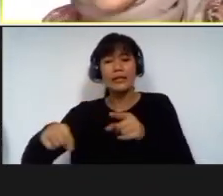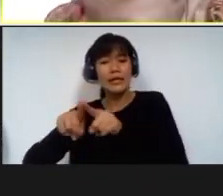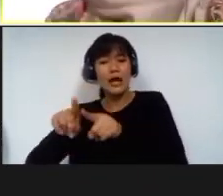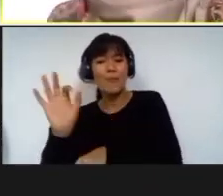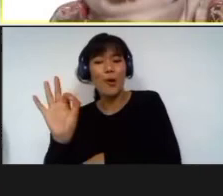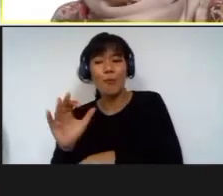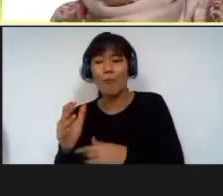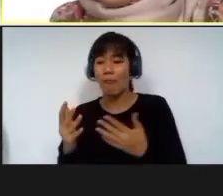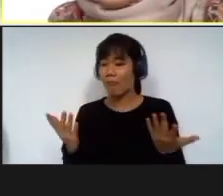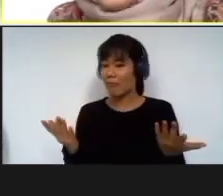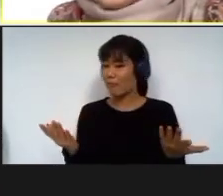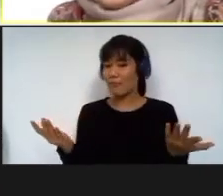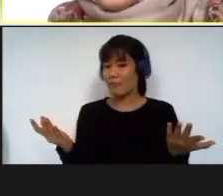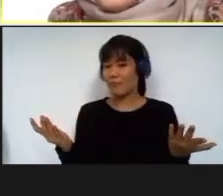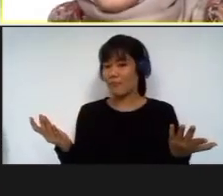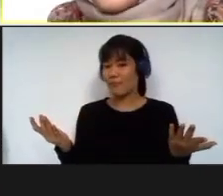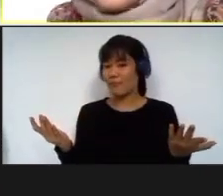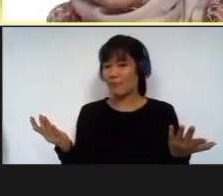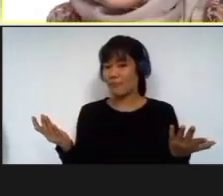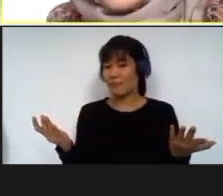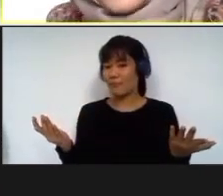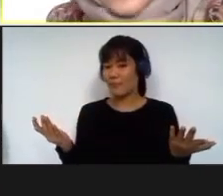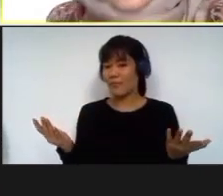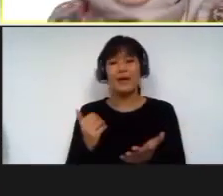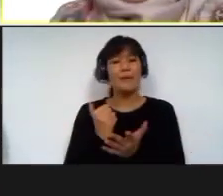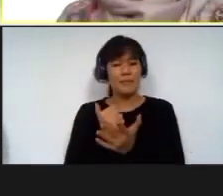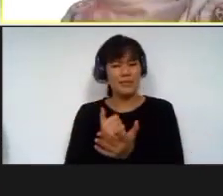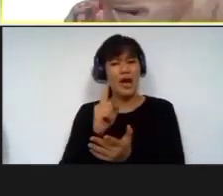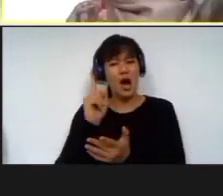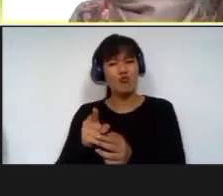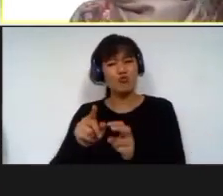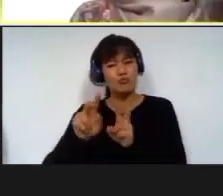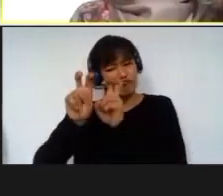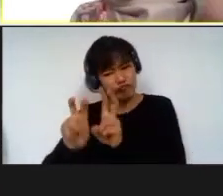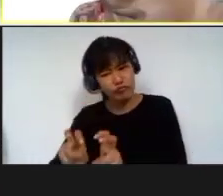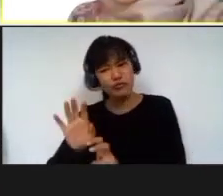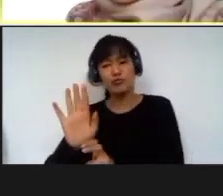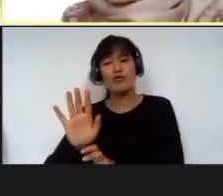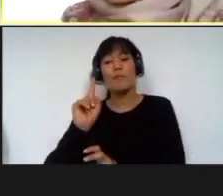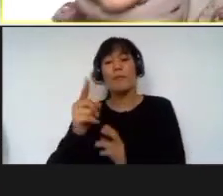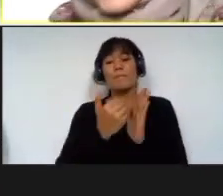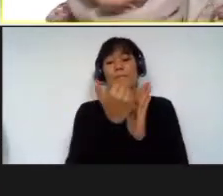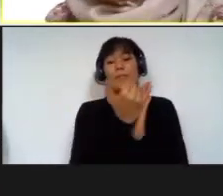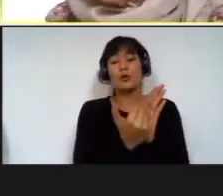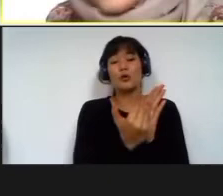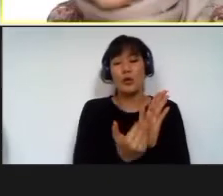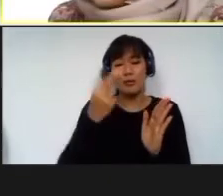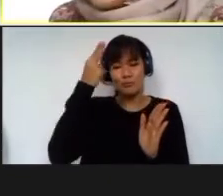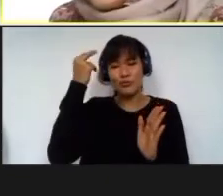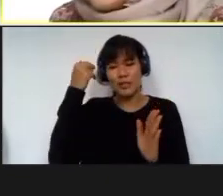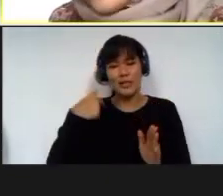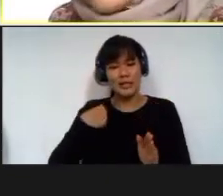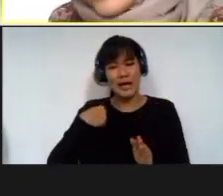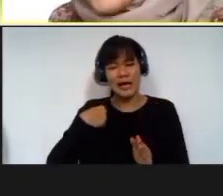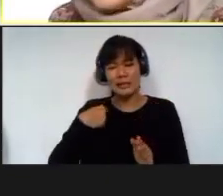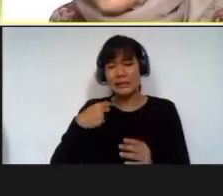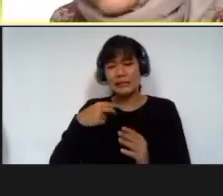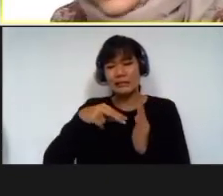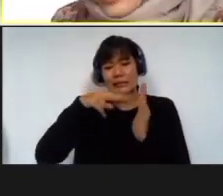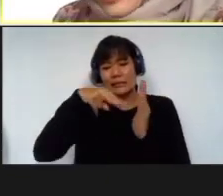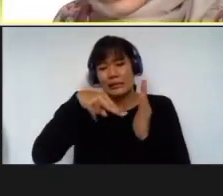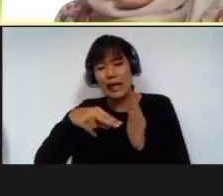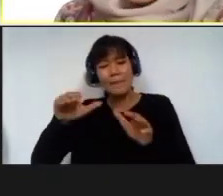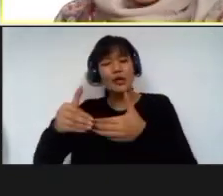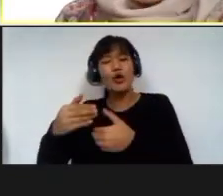tuh? Gitu. Dan itu tentu mesti dicek karena di peraturan di tingkat pusat saya kesulitan untuk menemukan payung